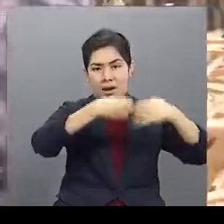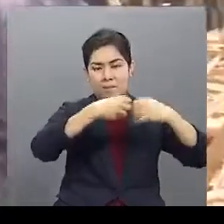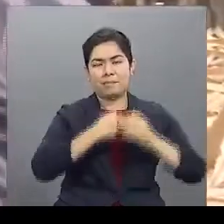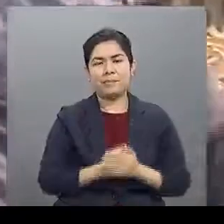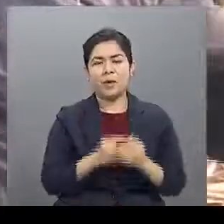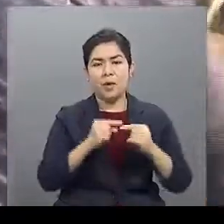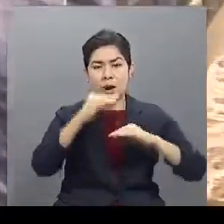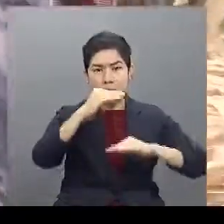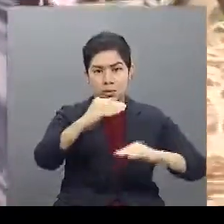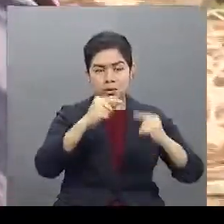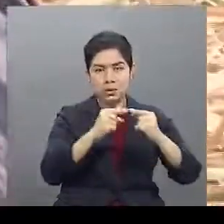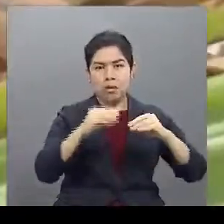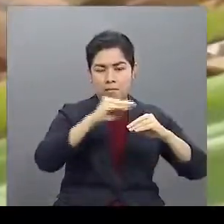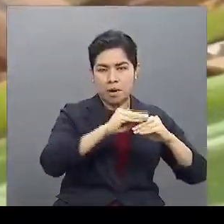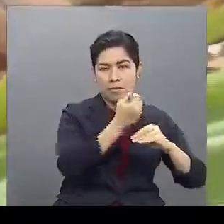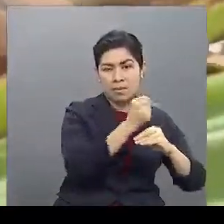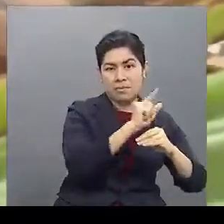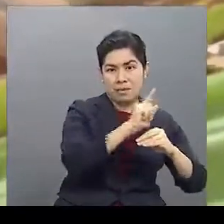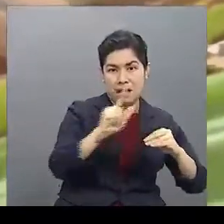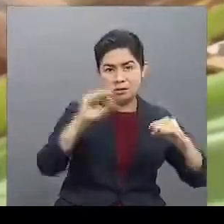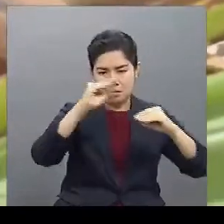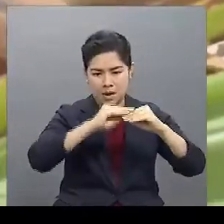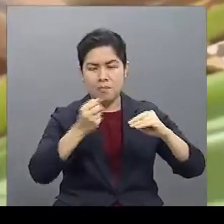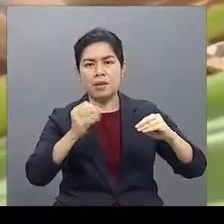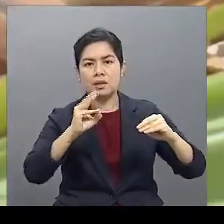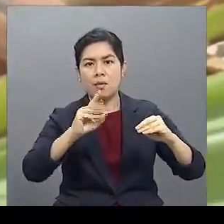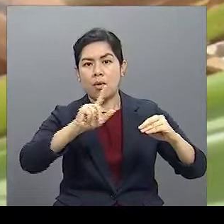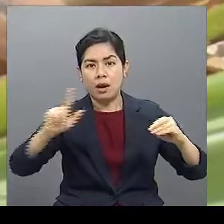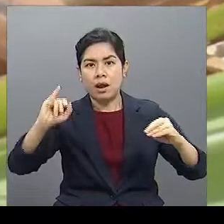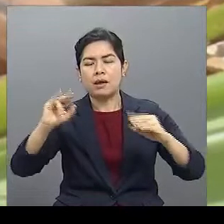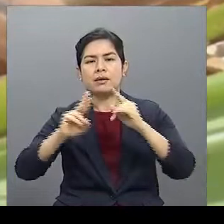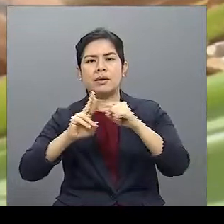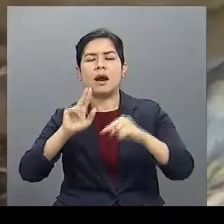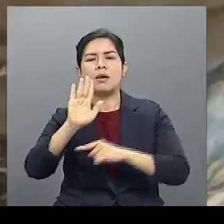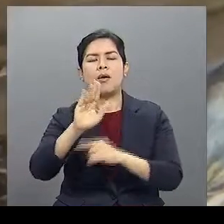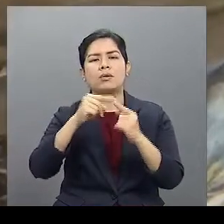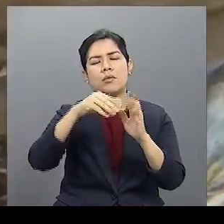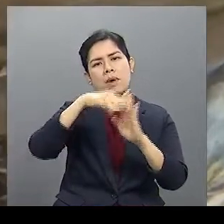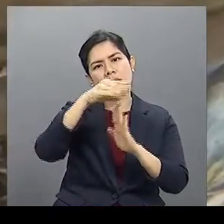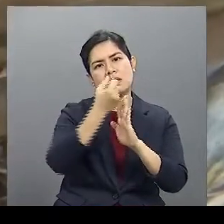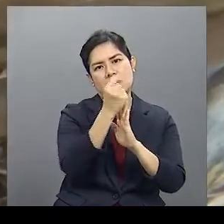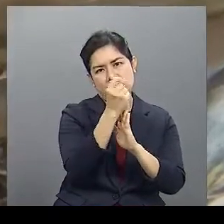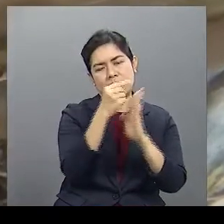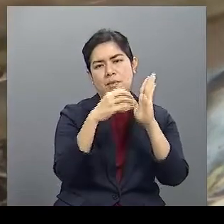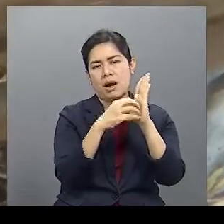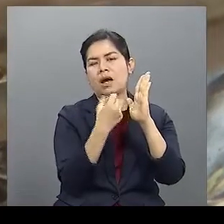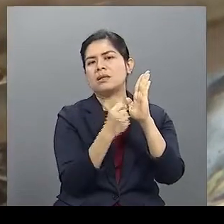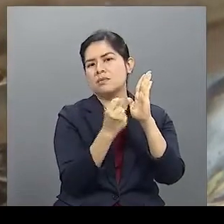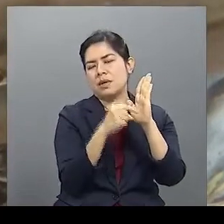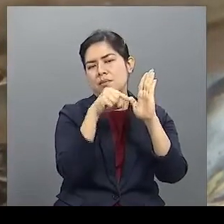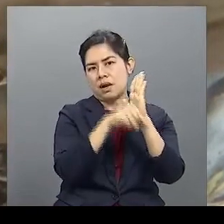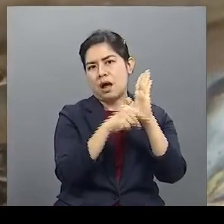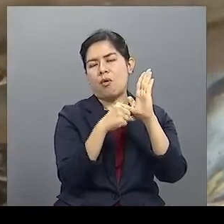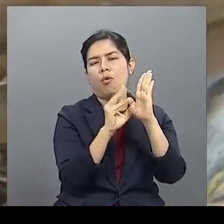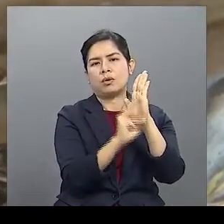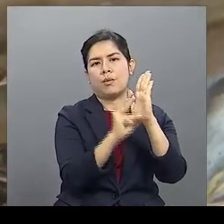านไร่เป็น16ล้านไร่ใน48จังหวัดภาคเหนือ11จังหวัดภาคกลาง11จังหวัดนะคะภาคตะวันออก6จังหวัดและ